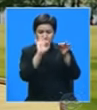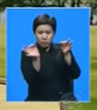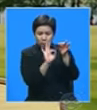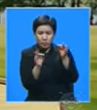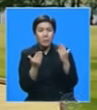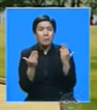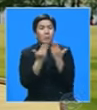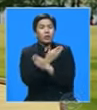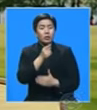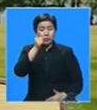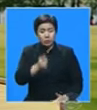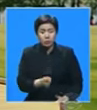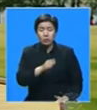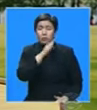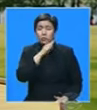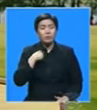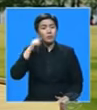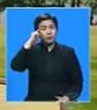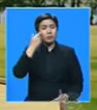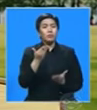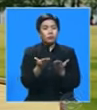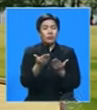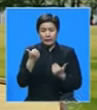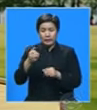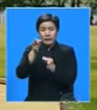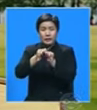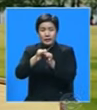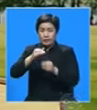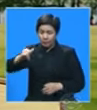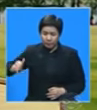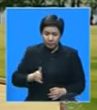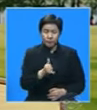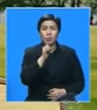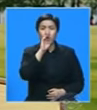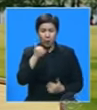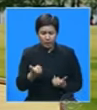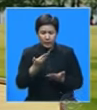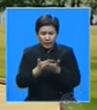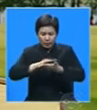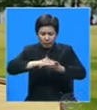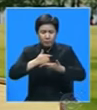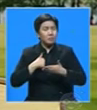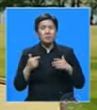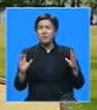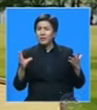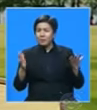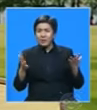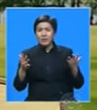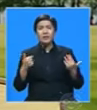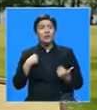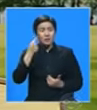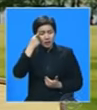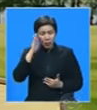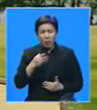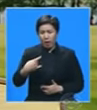านก็คิดเอาแล้วกันว่าจริงหรือไม่จริงนะครับวันนี้ธนาคารก็มาชี้แจงแล้วว่าผมไม่เคยมีบัญชีเงินฝากเหล่านั้นนะครับมี